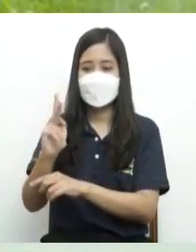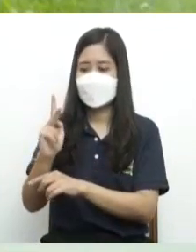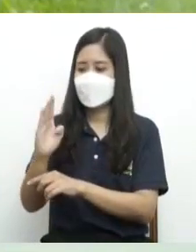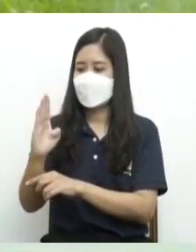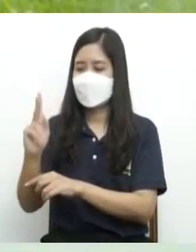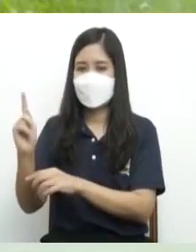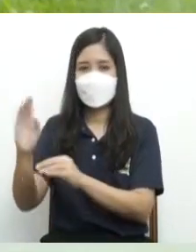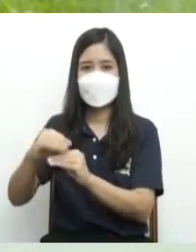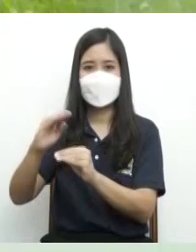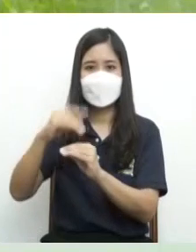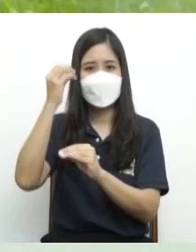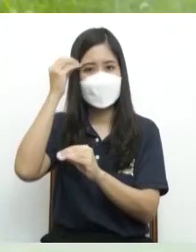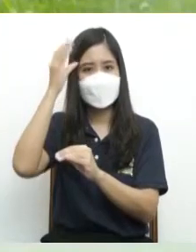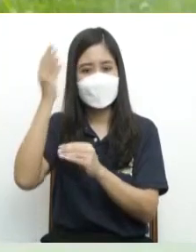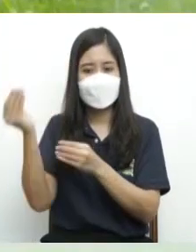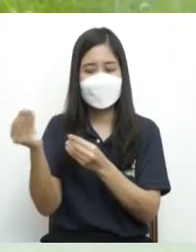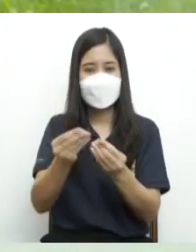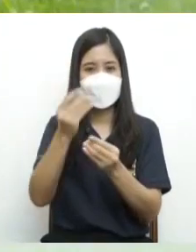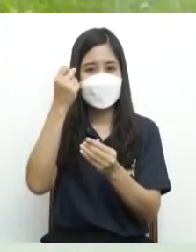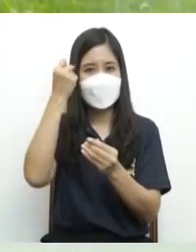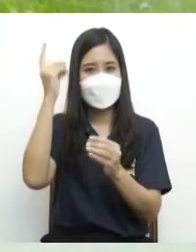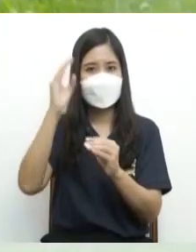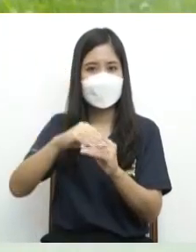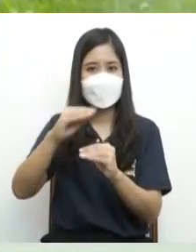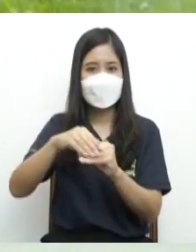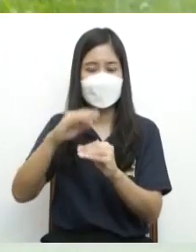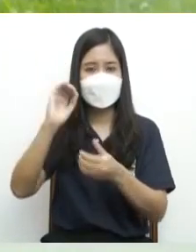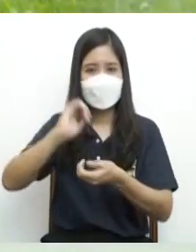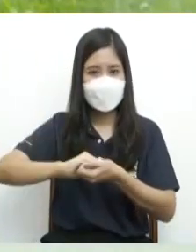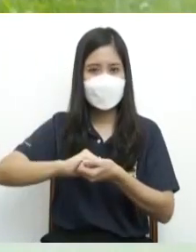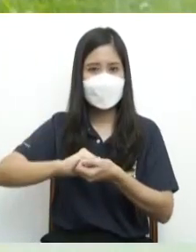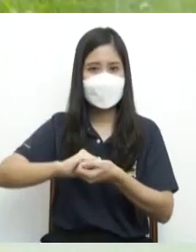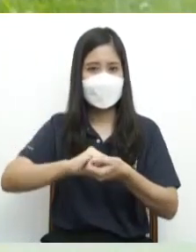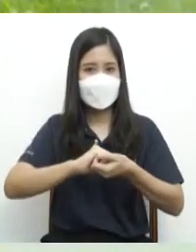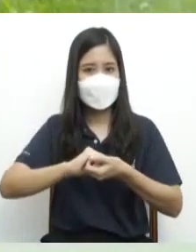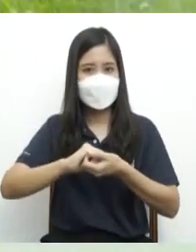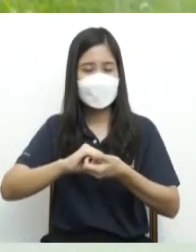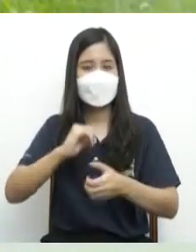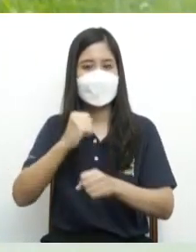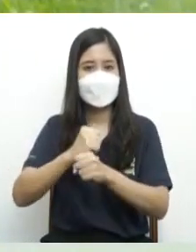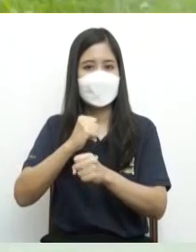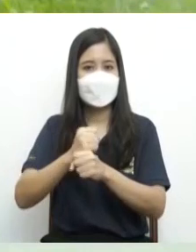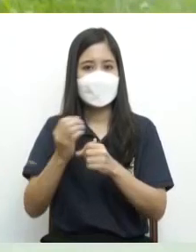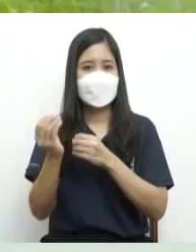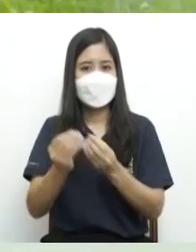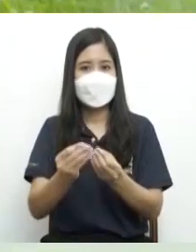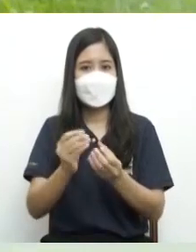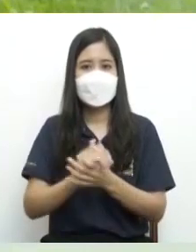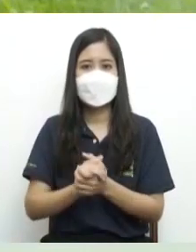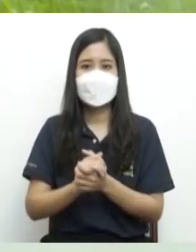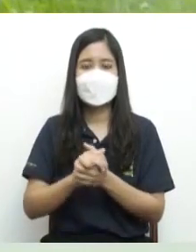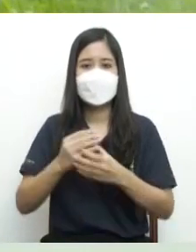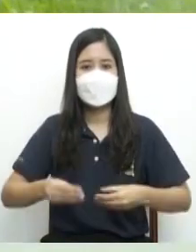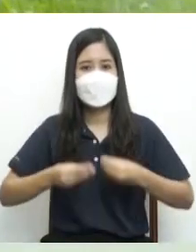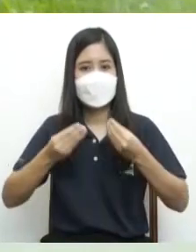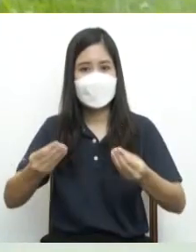ใจเราก็เติมสิ่งที่ให้ท่านได้เข้าใจแล้วเราก็ร่วมกันในการที่จะใช้องค์กรกบขเพื่อสร้างชีวิตครู